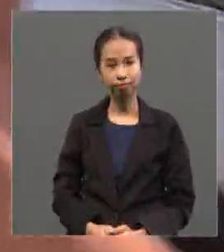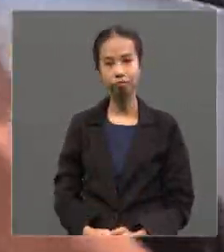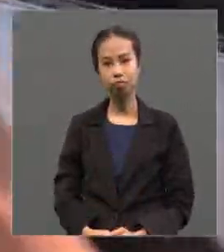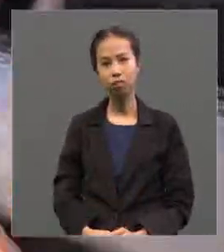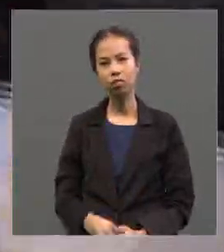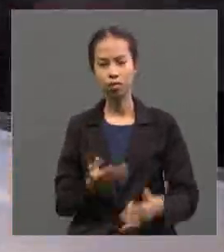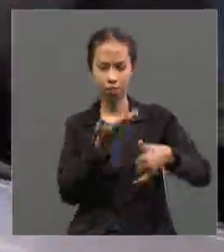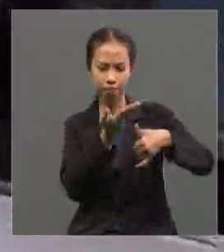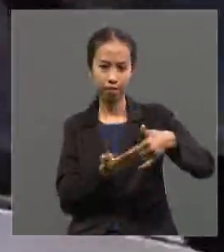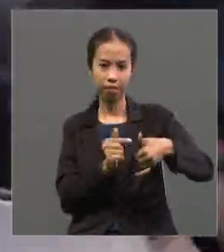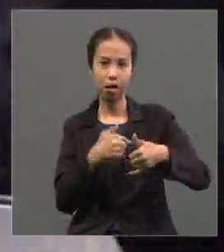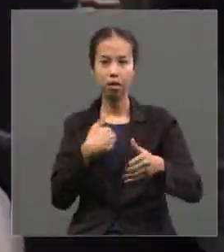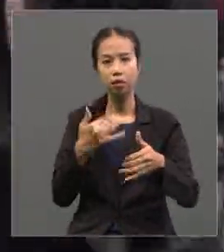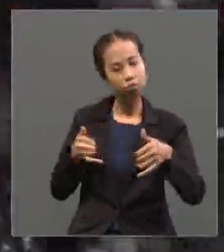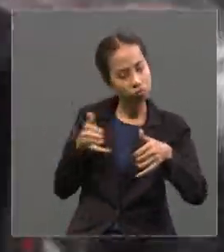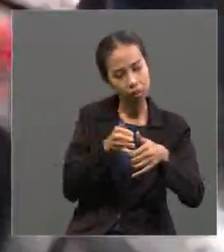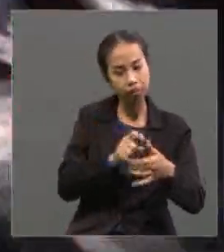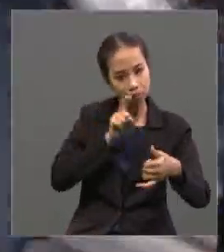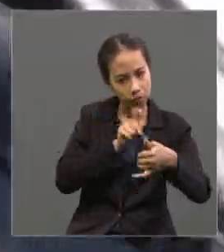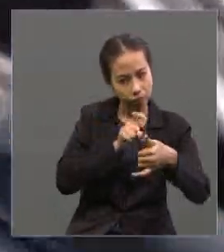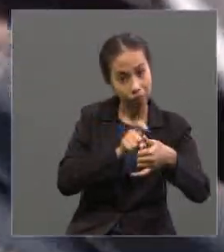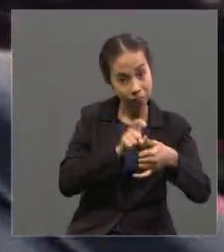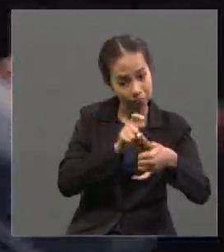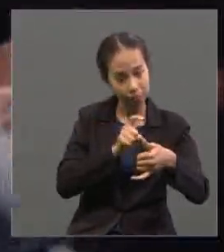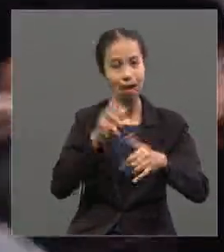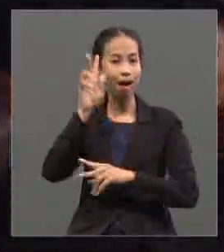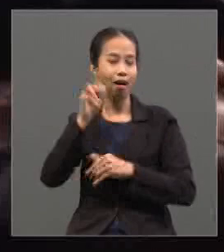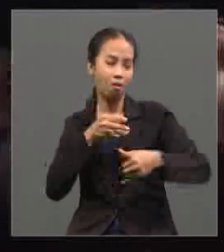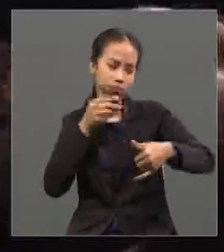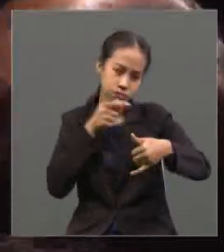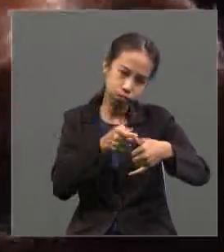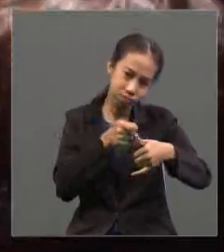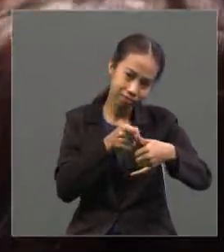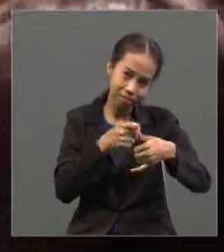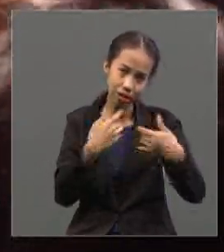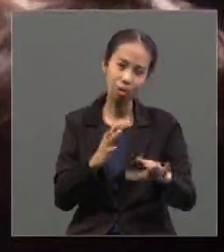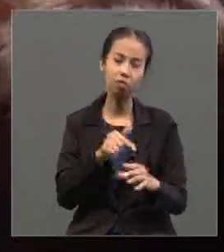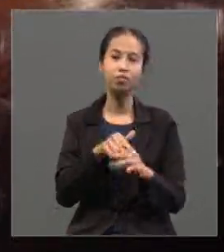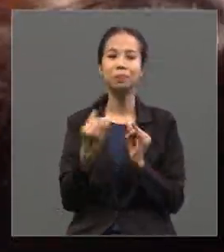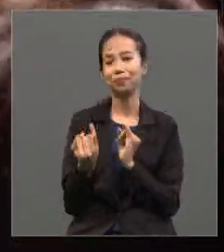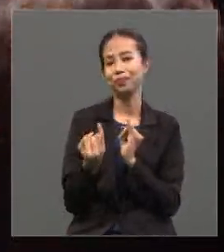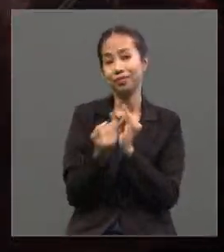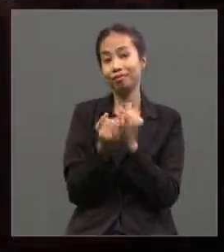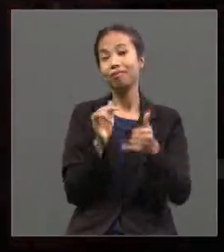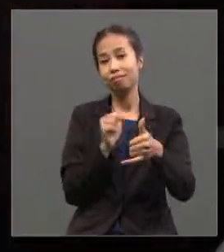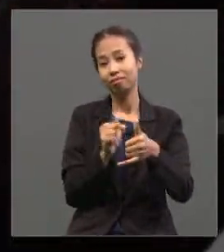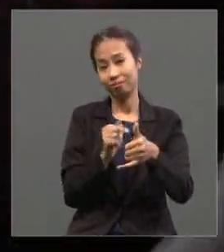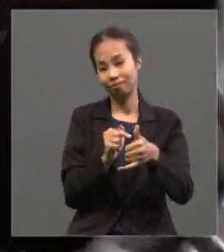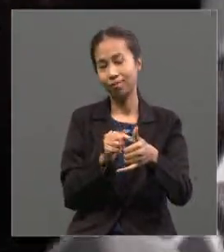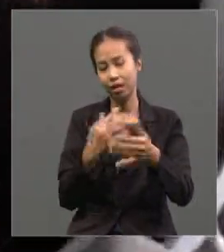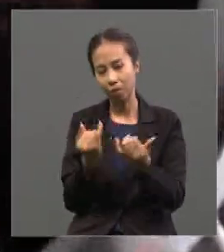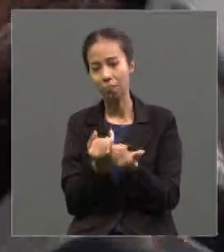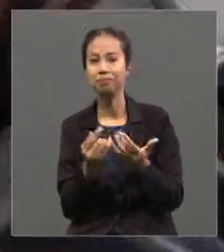ใช่คือน้องเนี่ยไปติดตามทำข่าวนี้มาอย่างต่อเนื่องแล้วก็อาจจะมีความสนิทสนมแล้วก็ใกล้ชิดกับในส่วนของคุณแม่